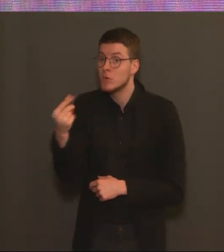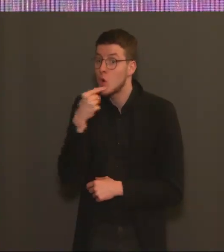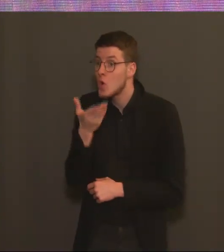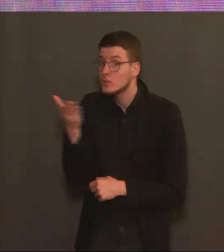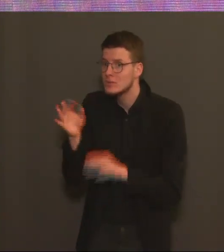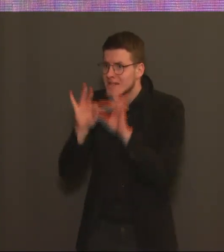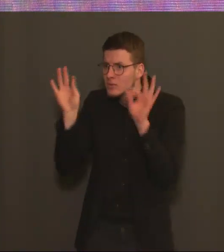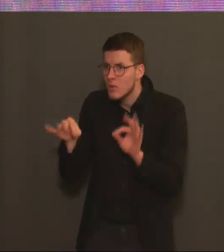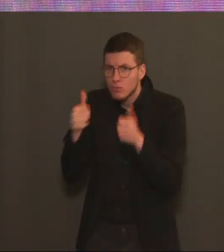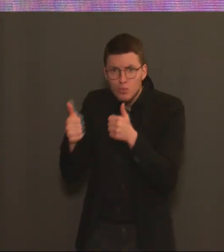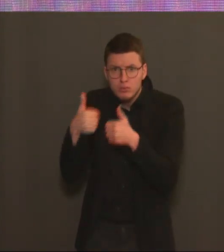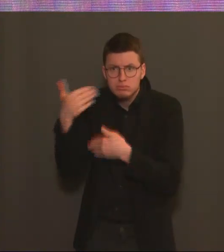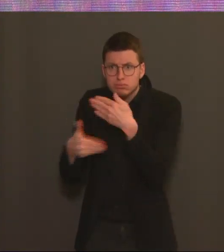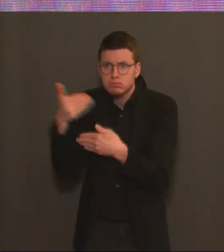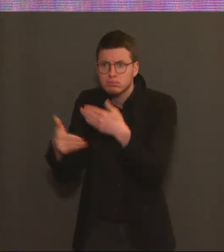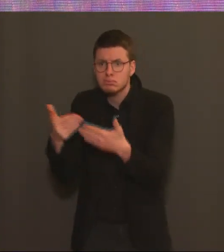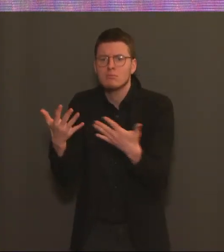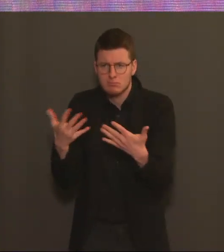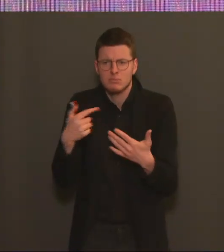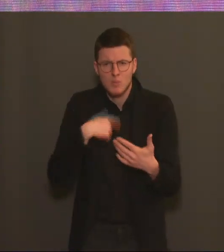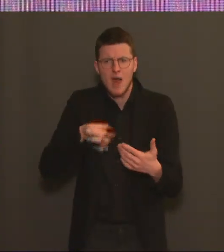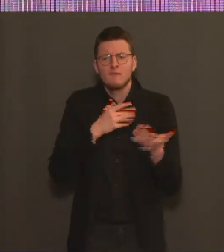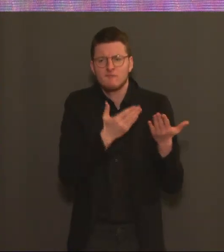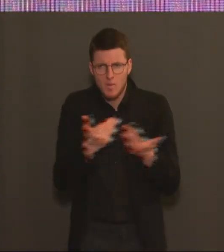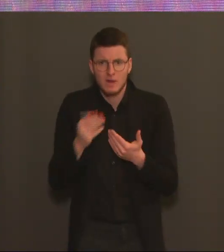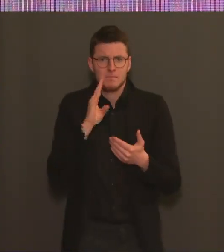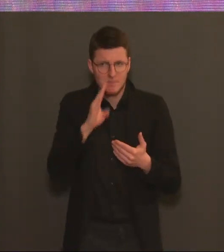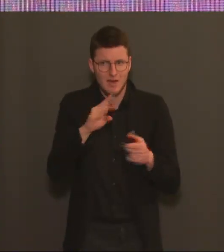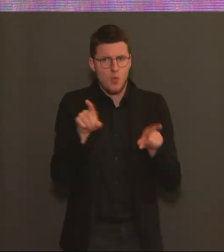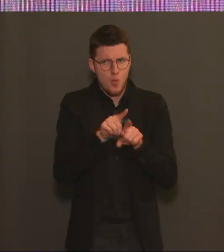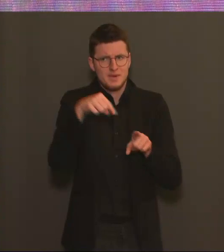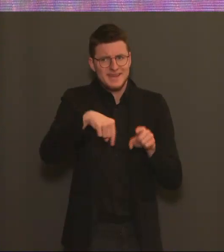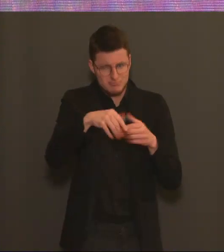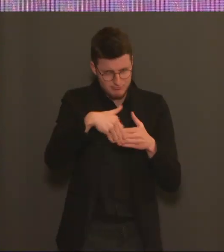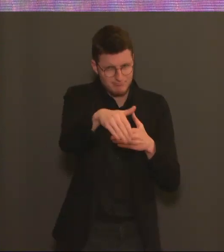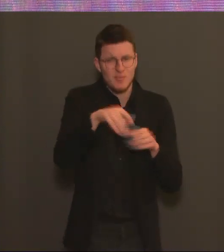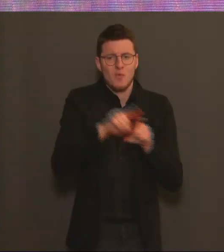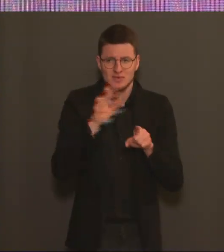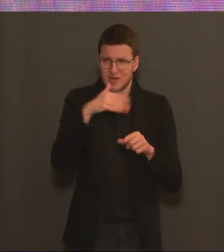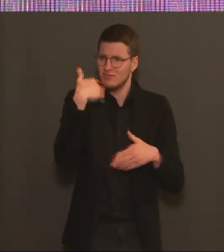we die positieve effecten over enkele weken ook in onze ziekenhuizen zullen zien.